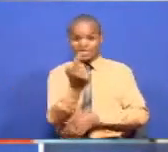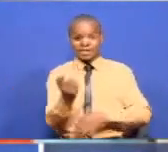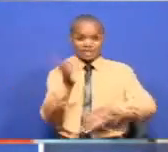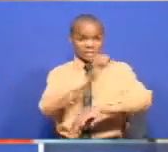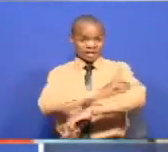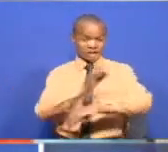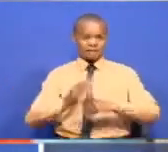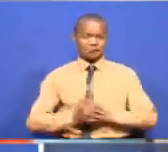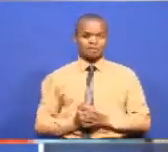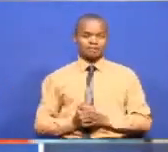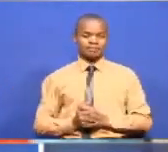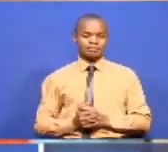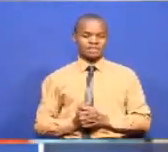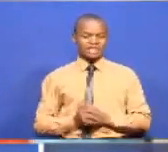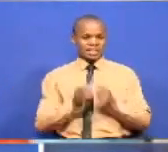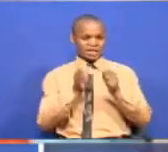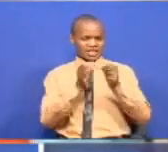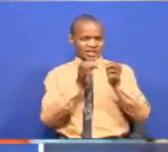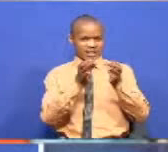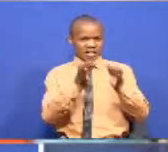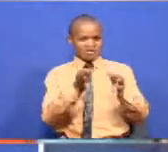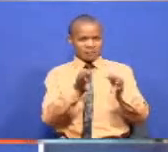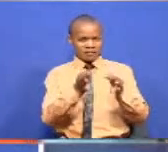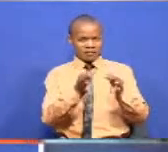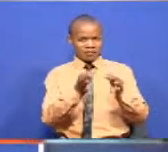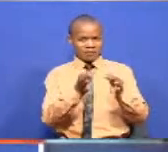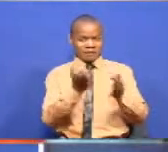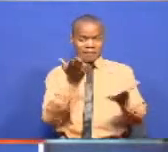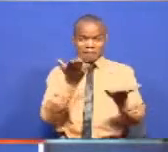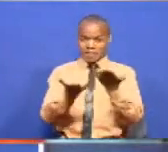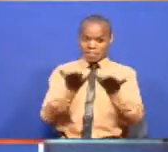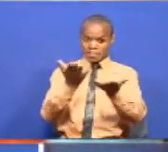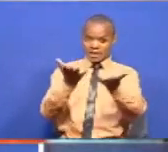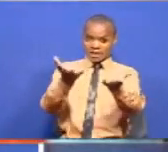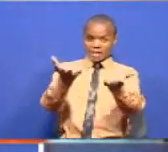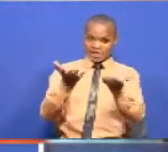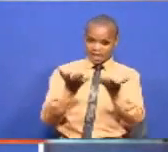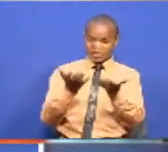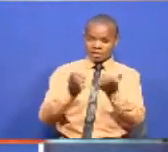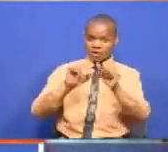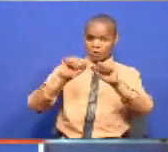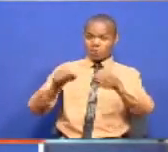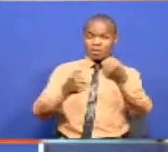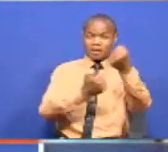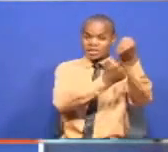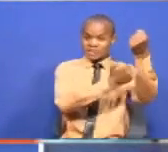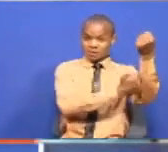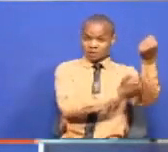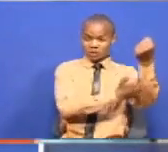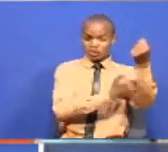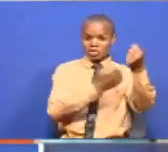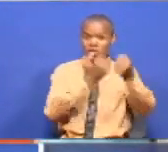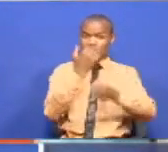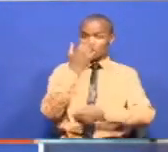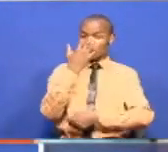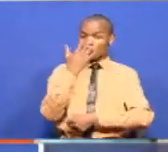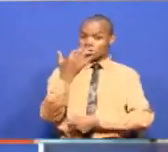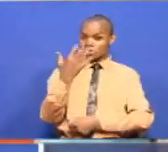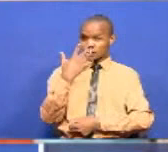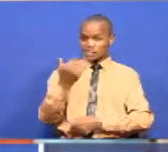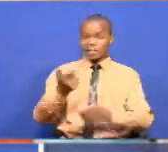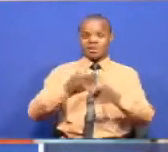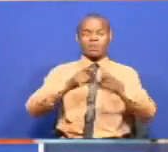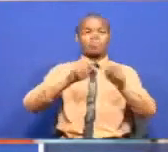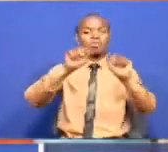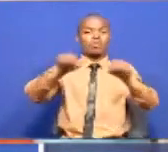COVID, in which case you require supplemental oxygen, that figure jumps to 51,000 shillings